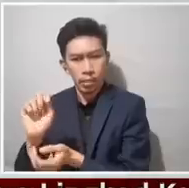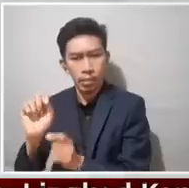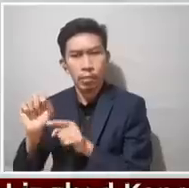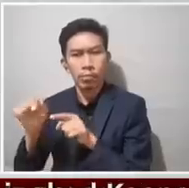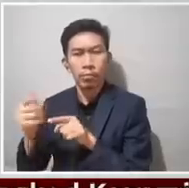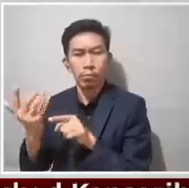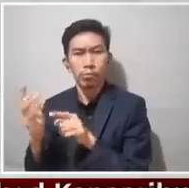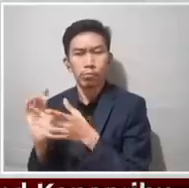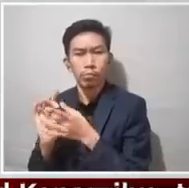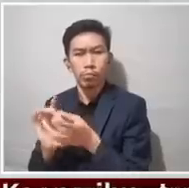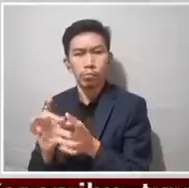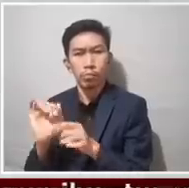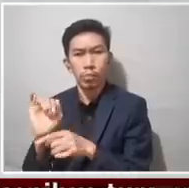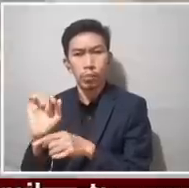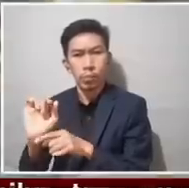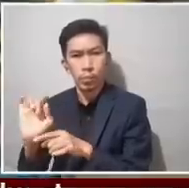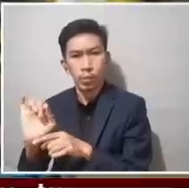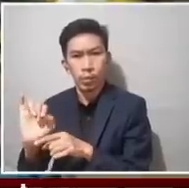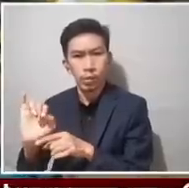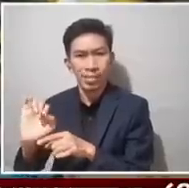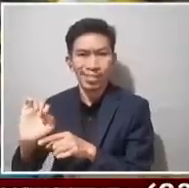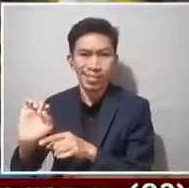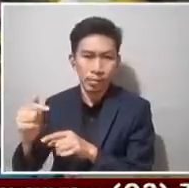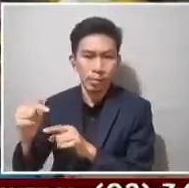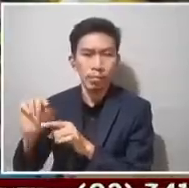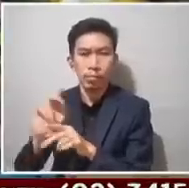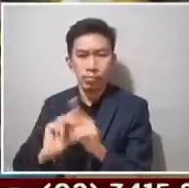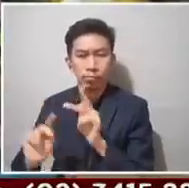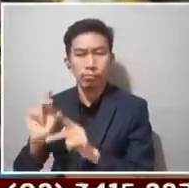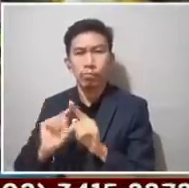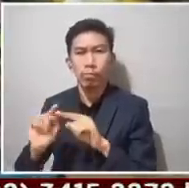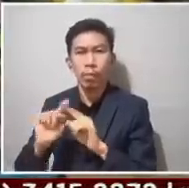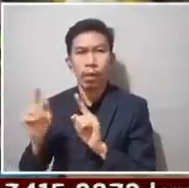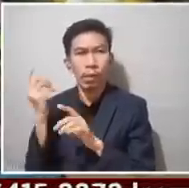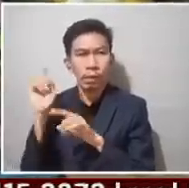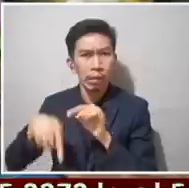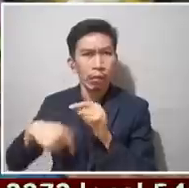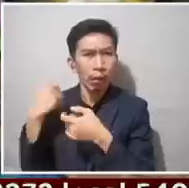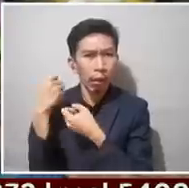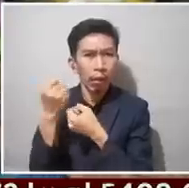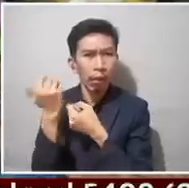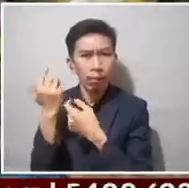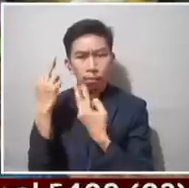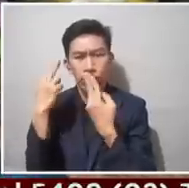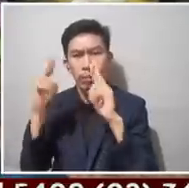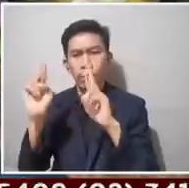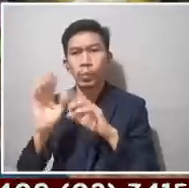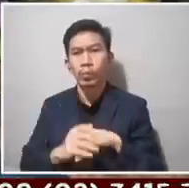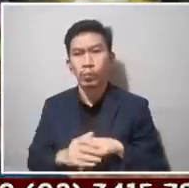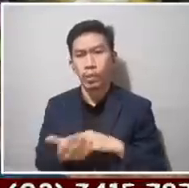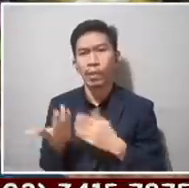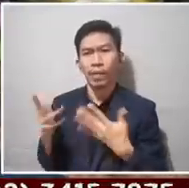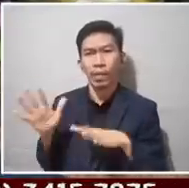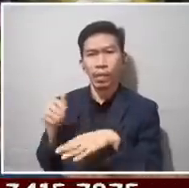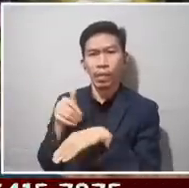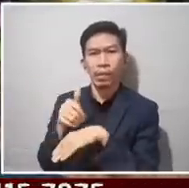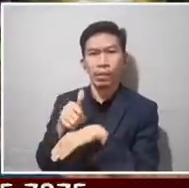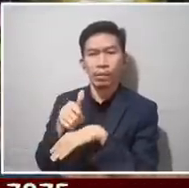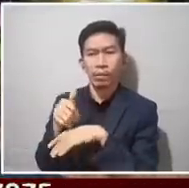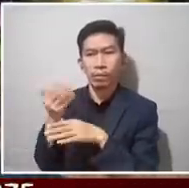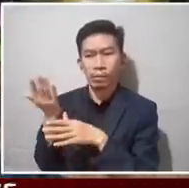hindi solusyon ang armadong pakikibaka. Agad rin nilang nasabihan at inayudahan ng pamilya Culiamat na makuha ang bangkay ni